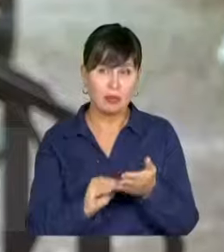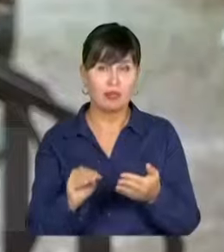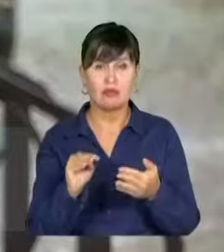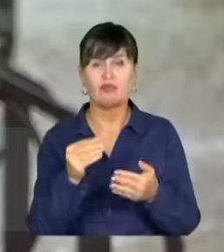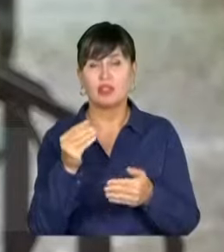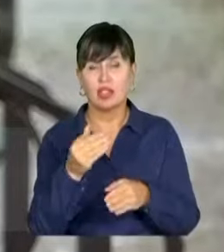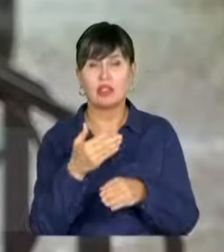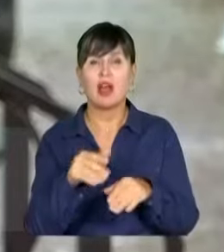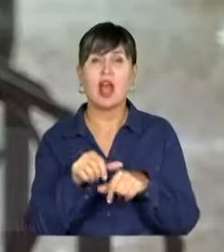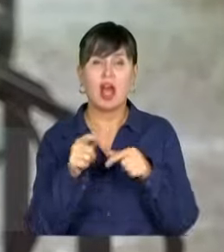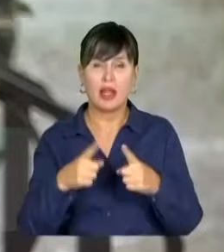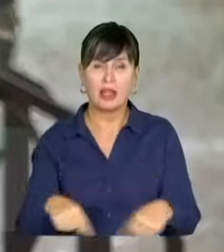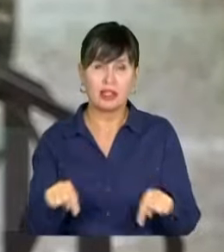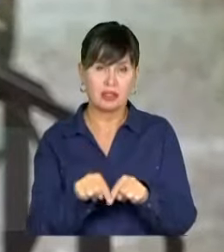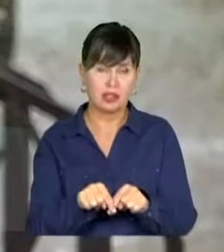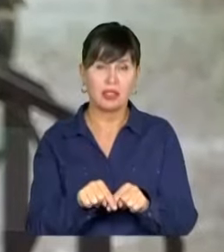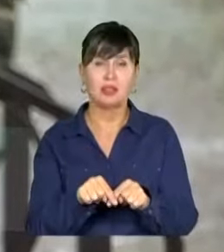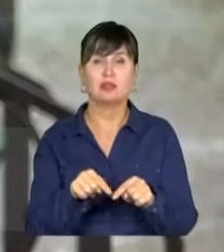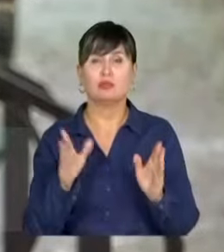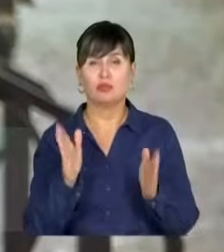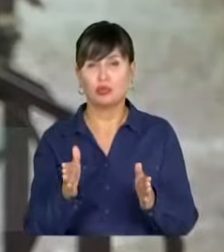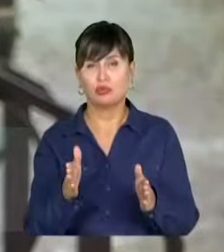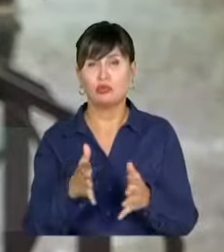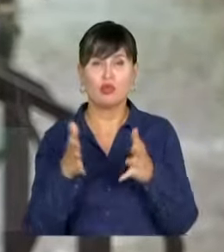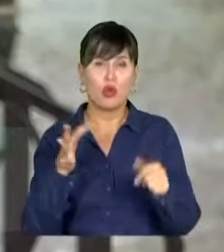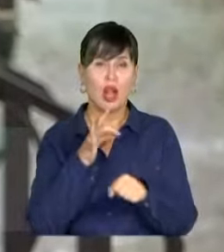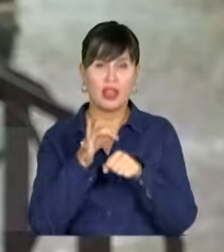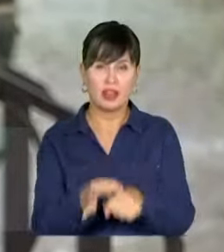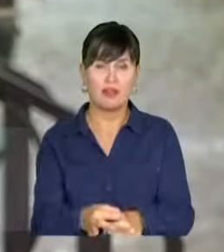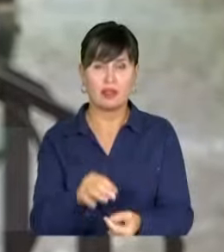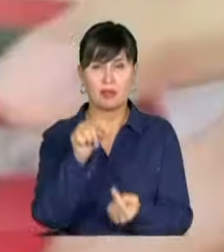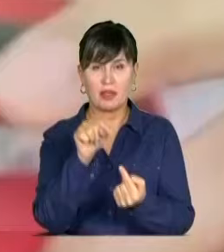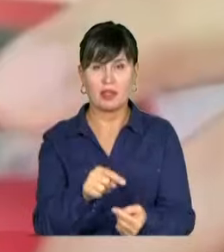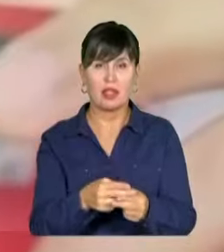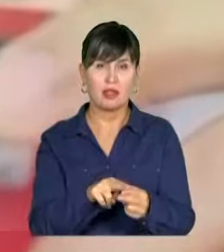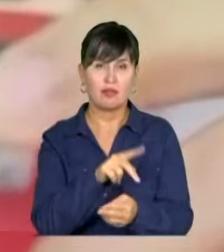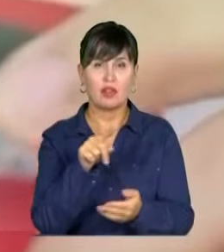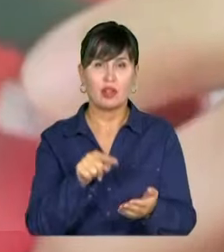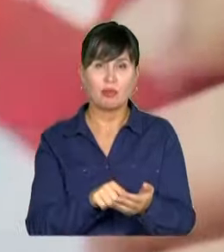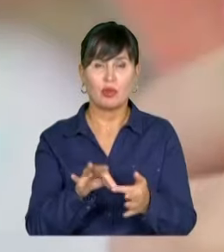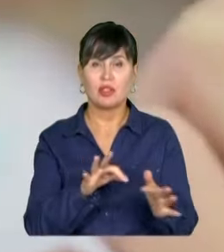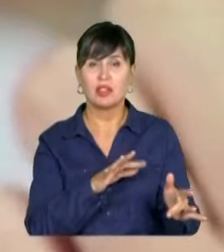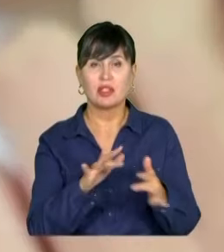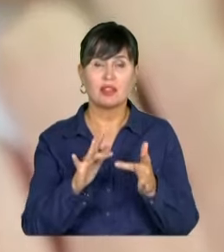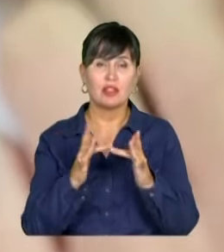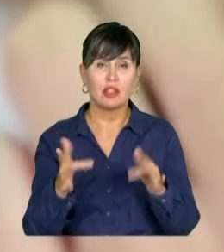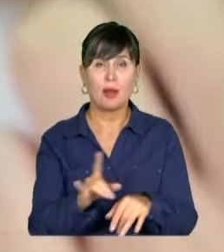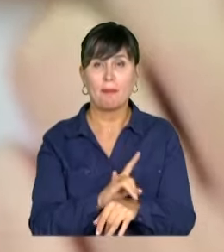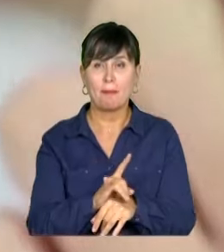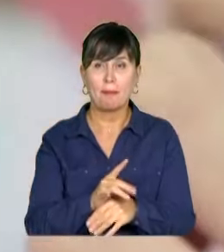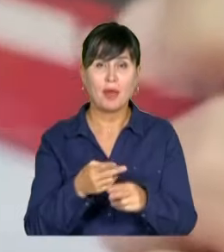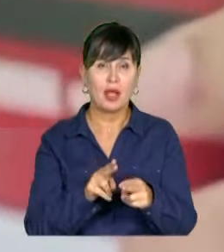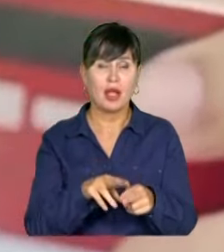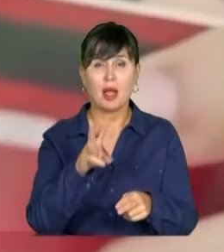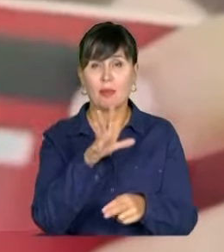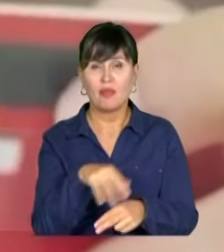финансовая организация, особенно микрокредитная организация, будет более ответственно подходить к этому вопросу. От действий интернет-мошенников, по данным